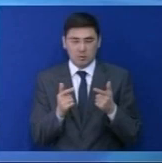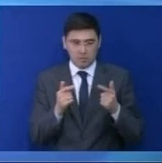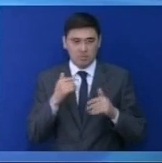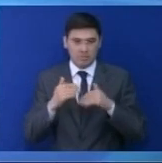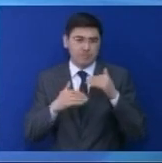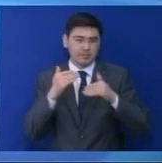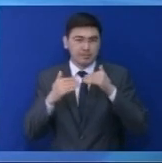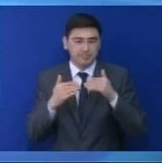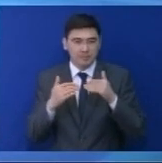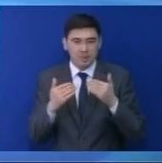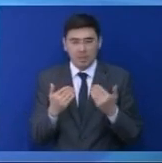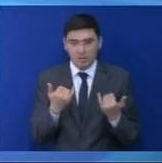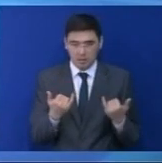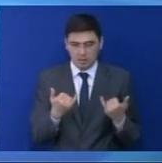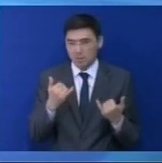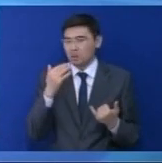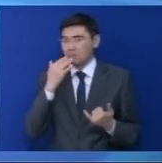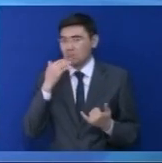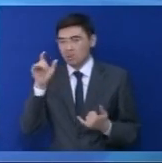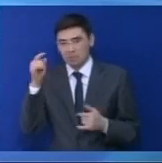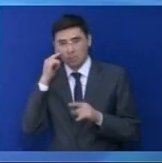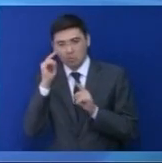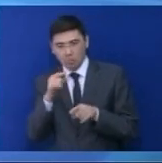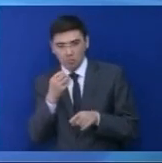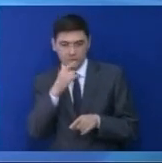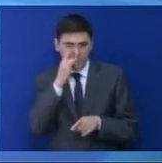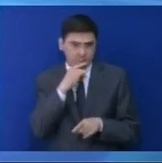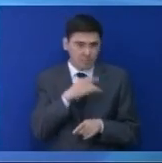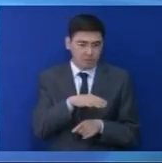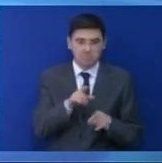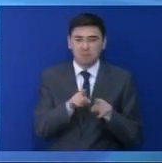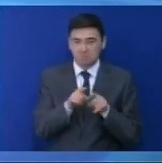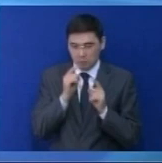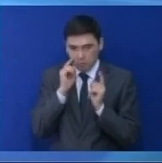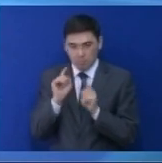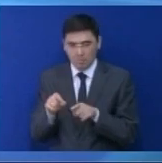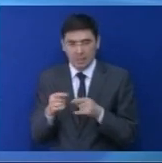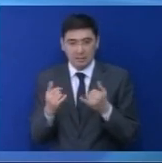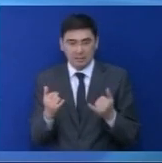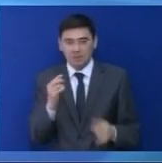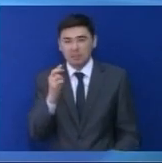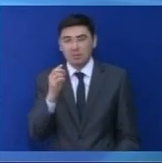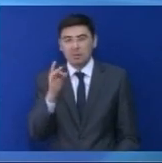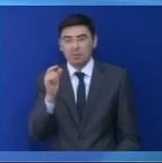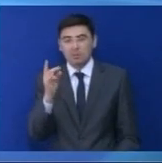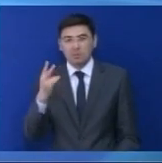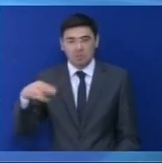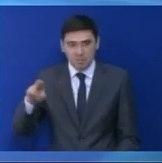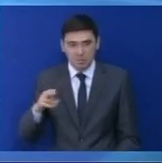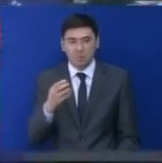региона. Интерес проявляют как казахстанцы, так и зарубежные туристы. Напомним, уже создан туристический бренд и логотип города